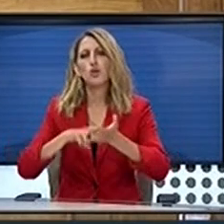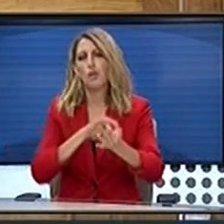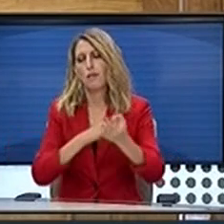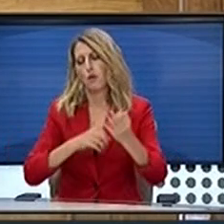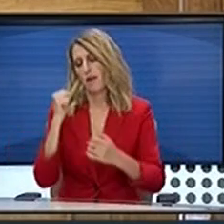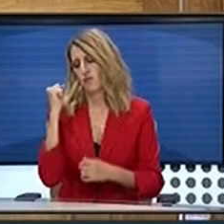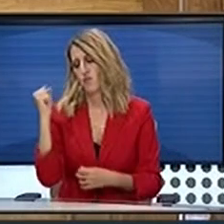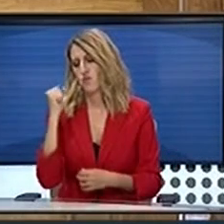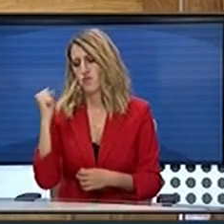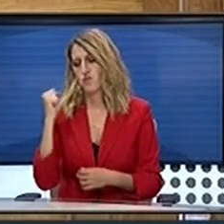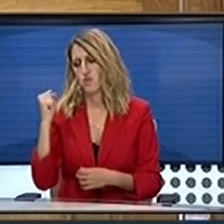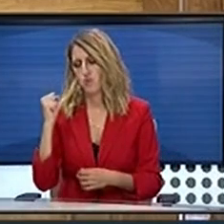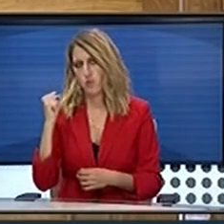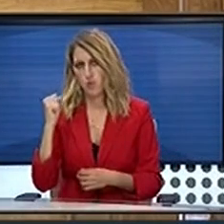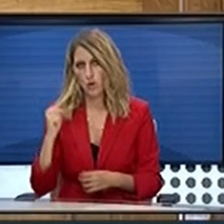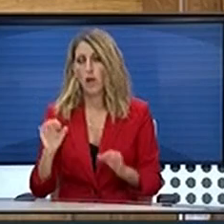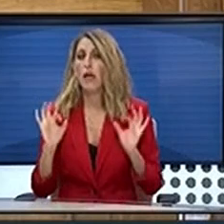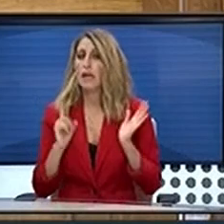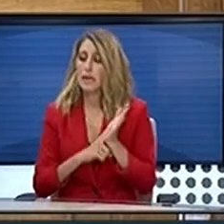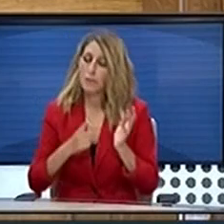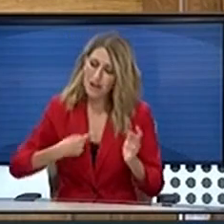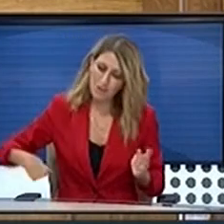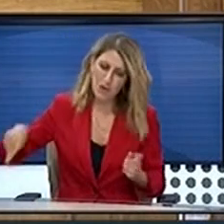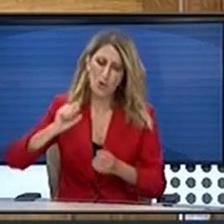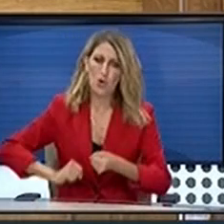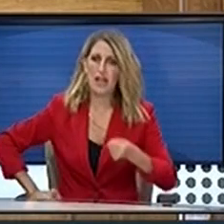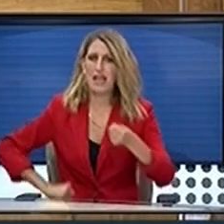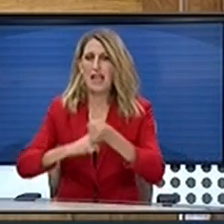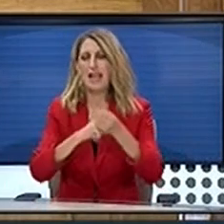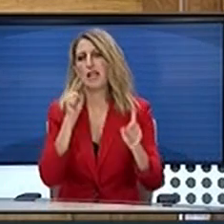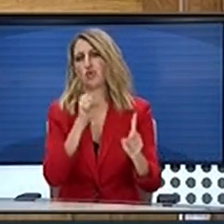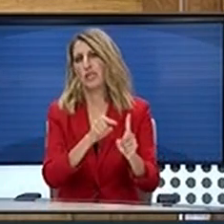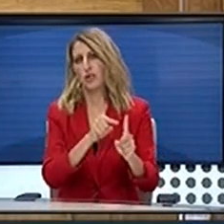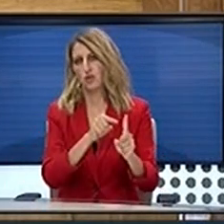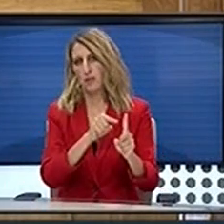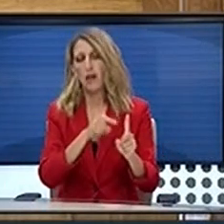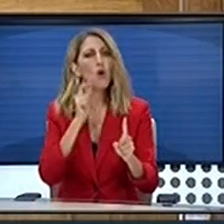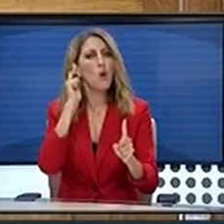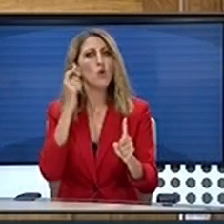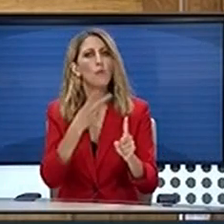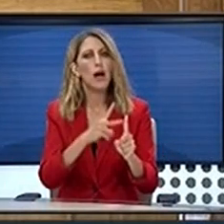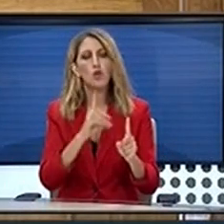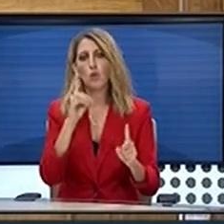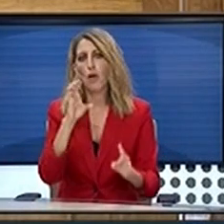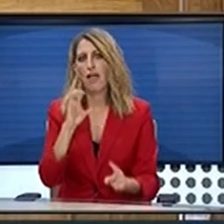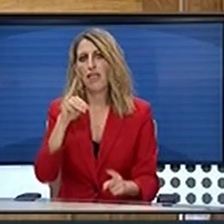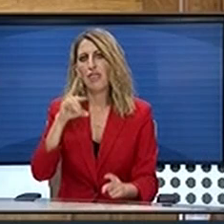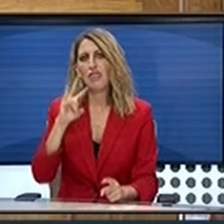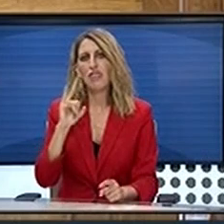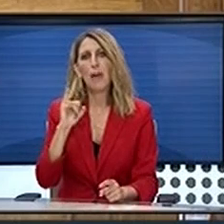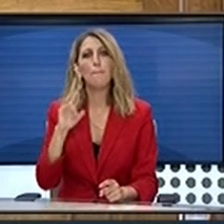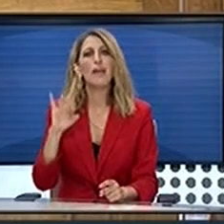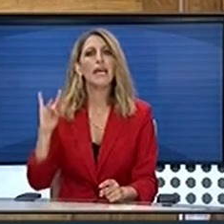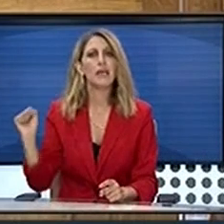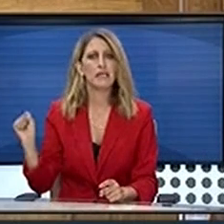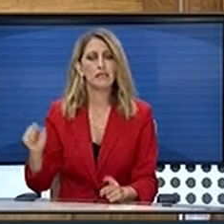να την έχει, θα χρειαστεί όμως τη στήριξη όλων μας. Θέλω να θυμίσω ότι ο κύριος Δεμήρης υπήρξε ο κορυφαίος Έλληνας